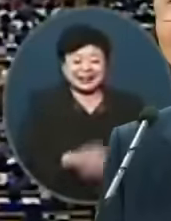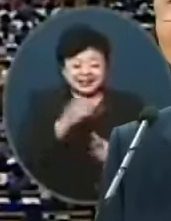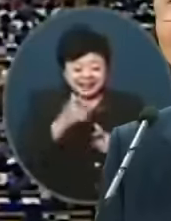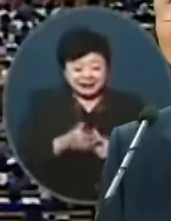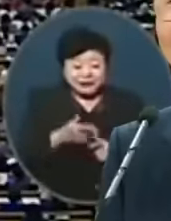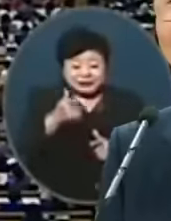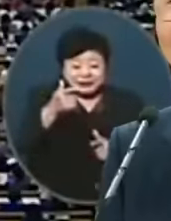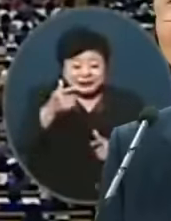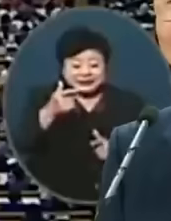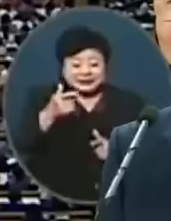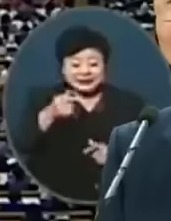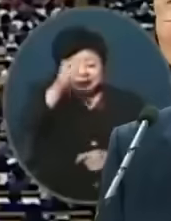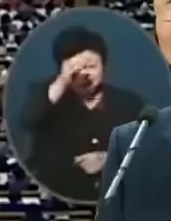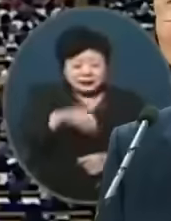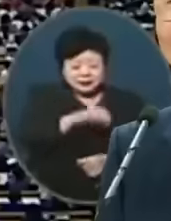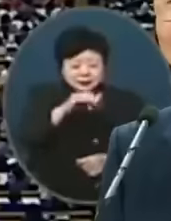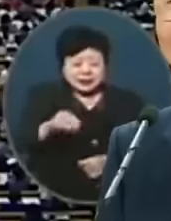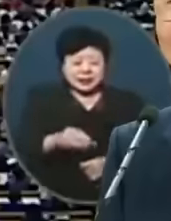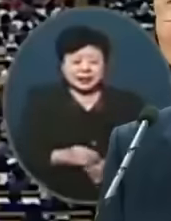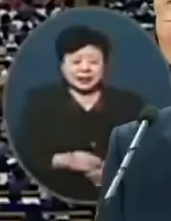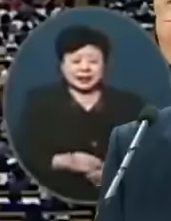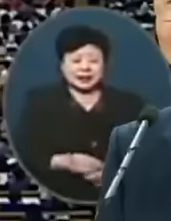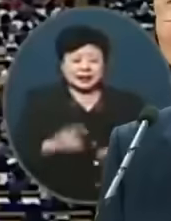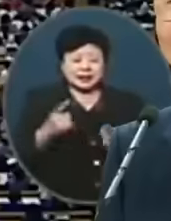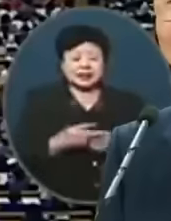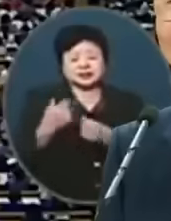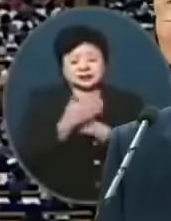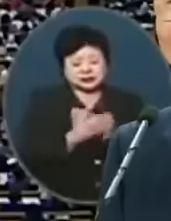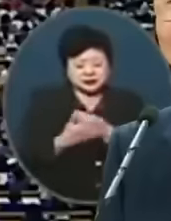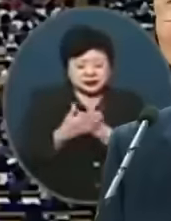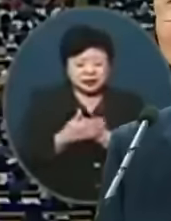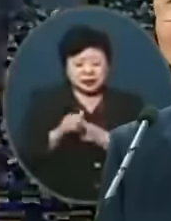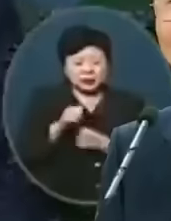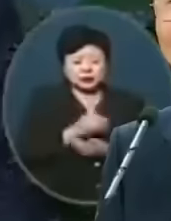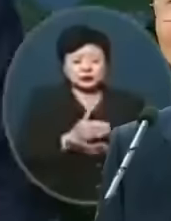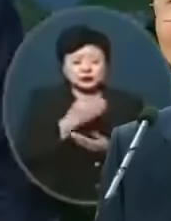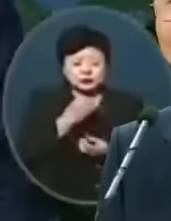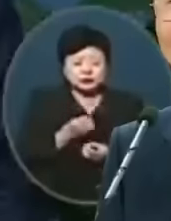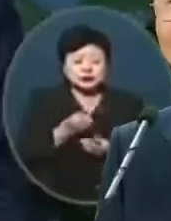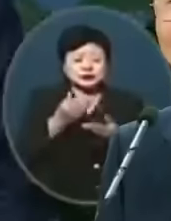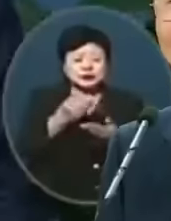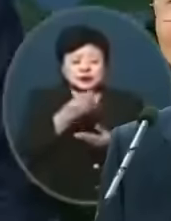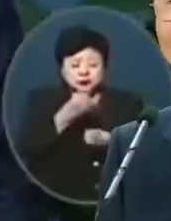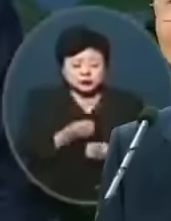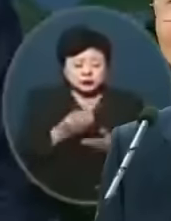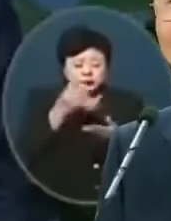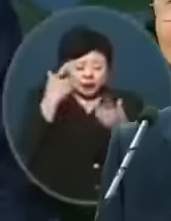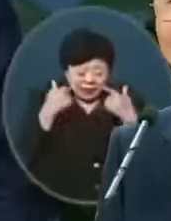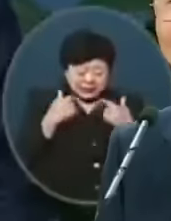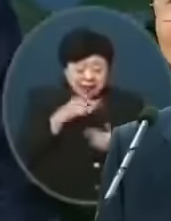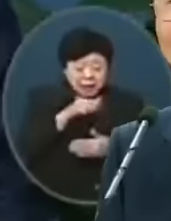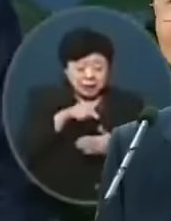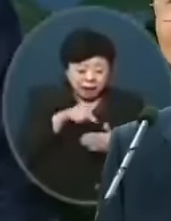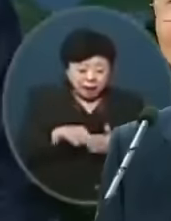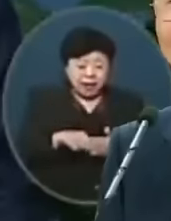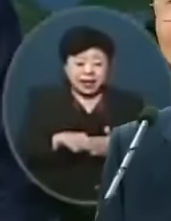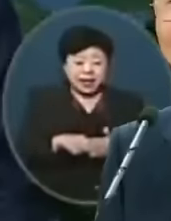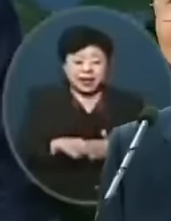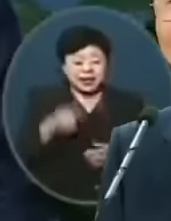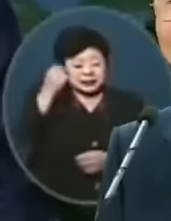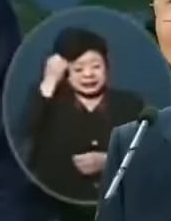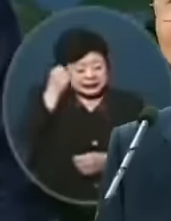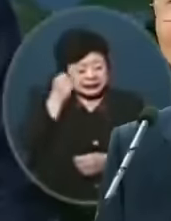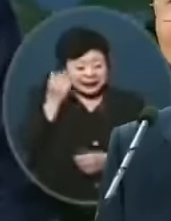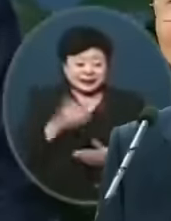예수님 십자가 대속의 은혜인 오중보험과 삼중축복을 항상 마음속에